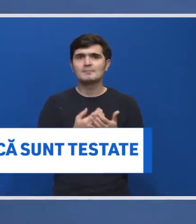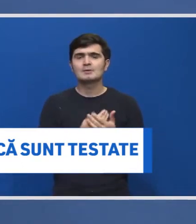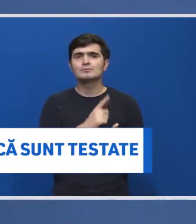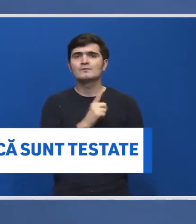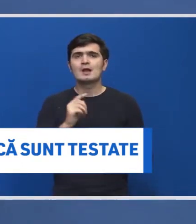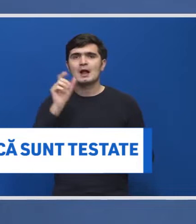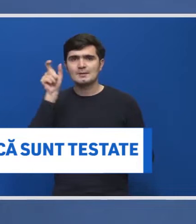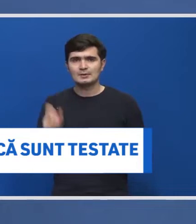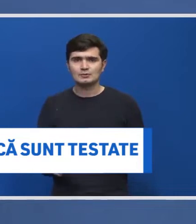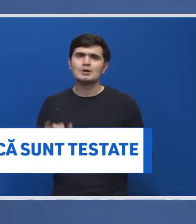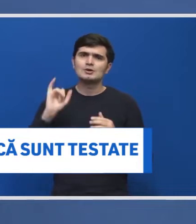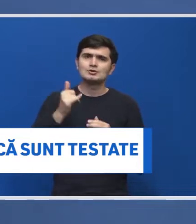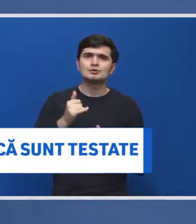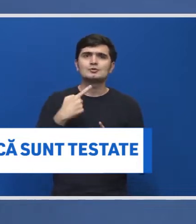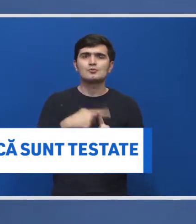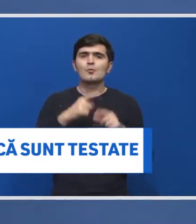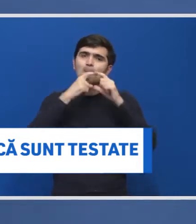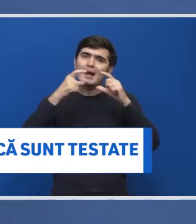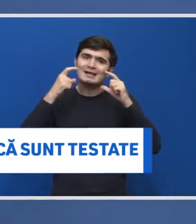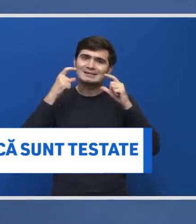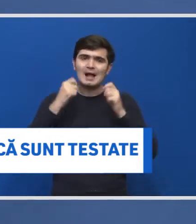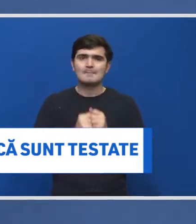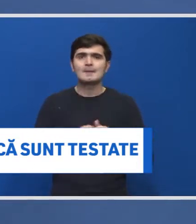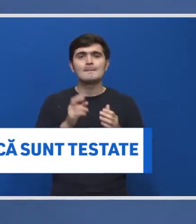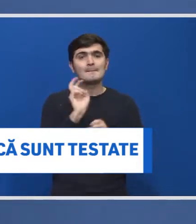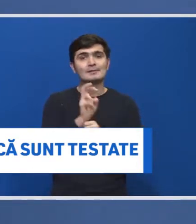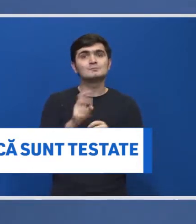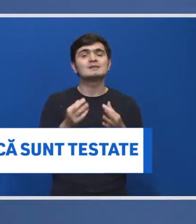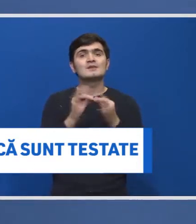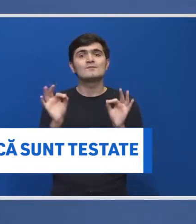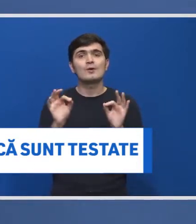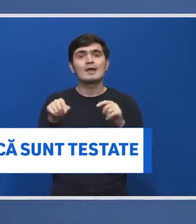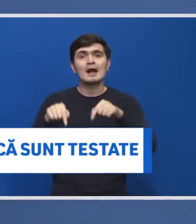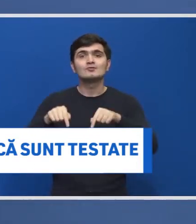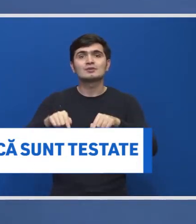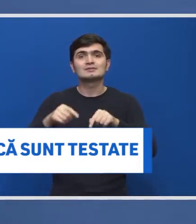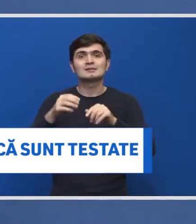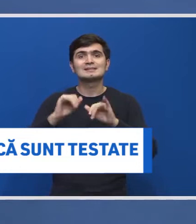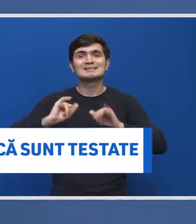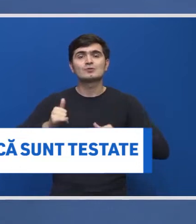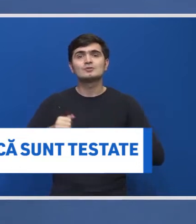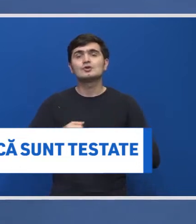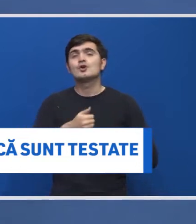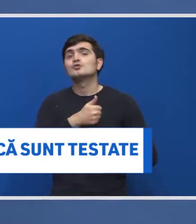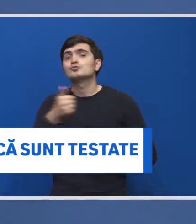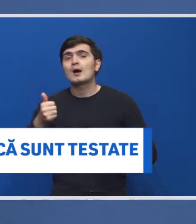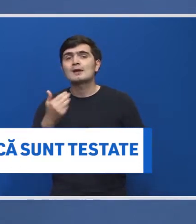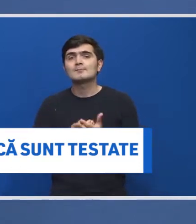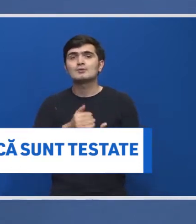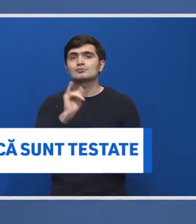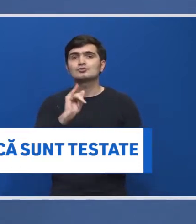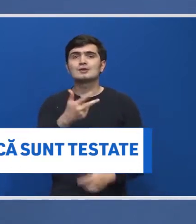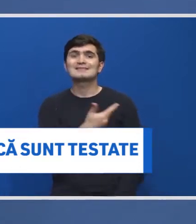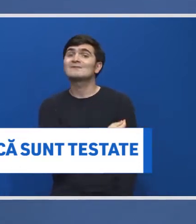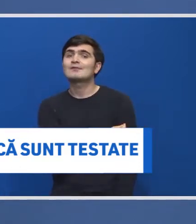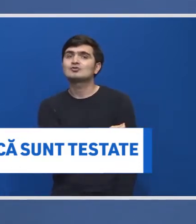persoană, precum și cu purtarea măștii de protecție. Participarea este permisă în această situație doar pentru persoanele